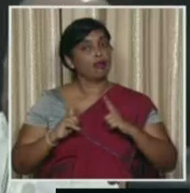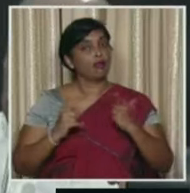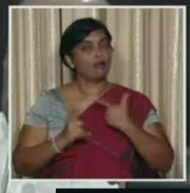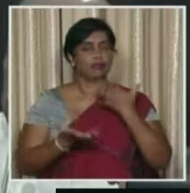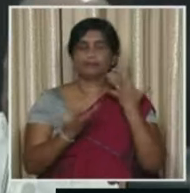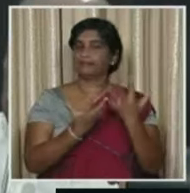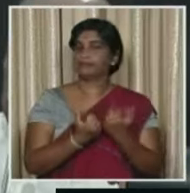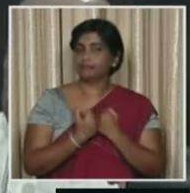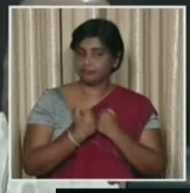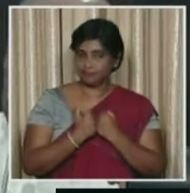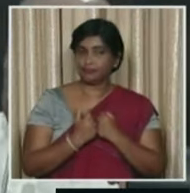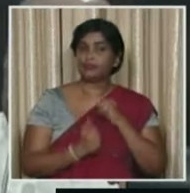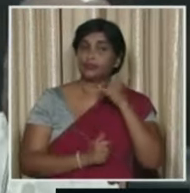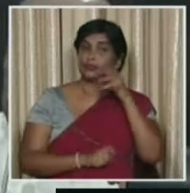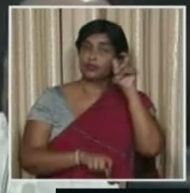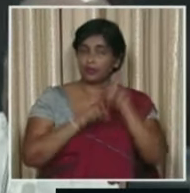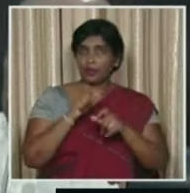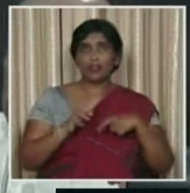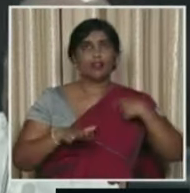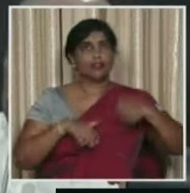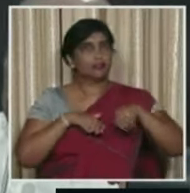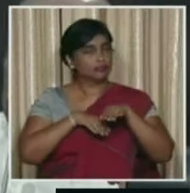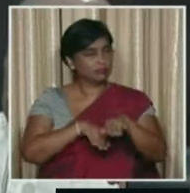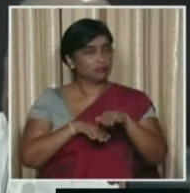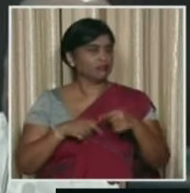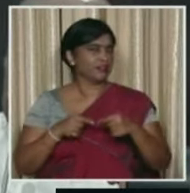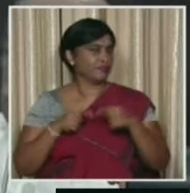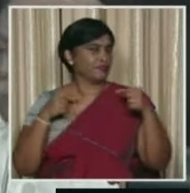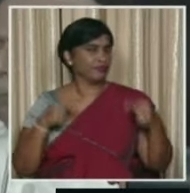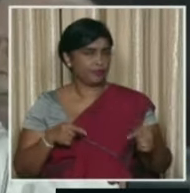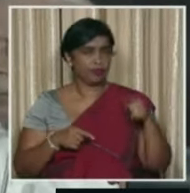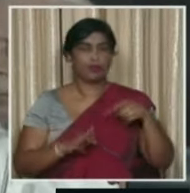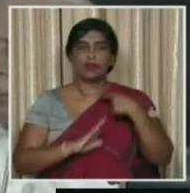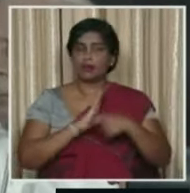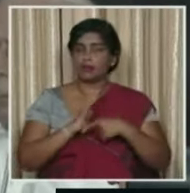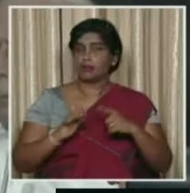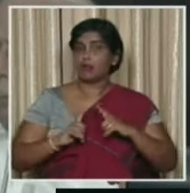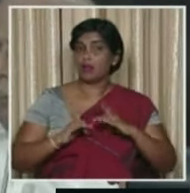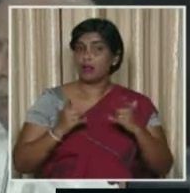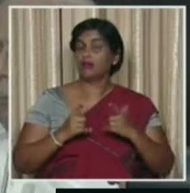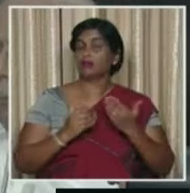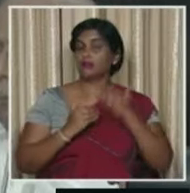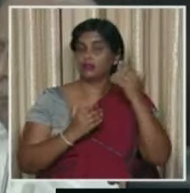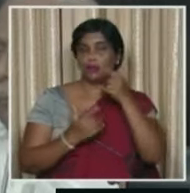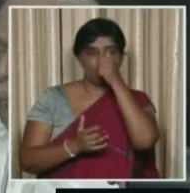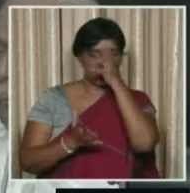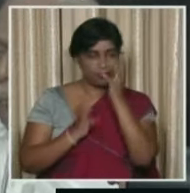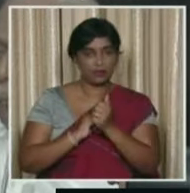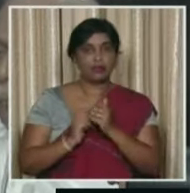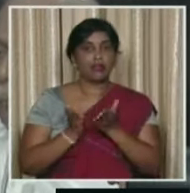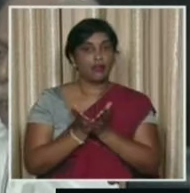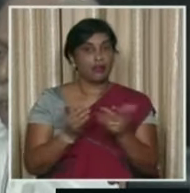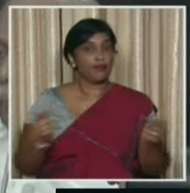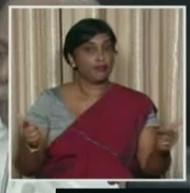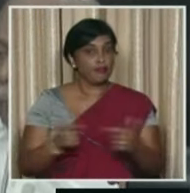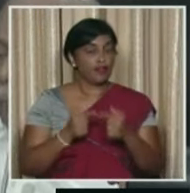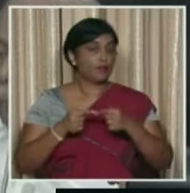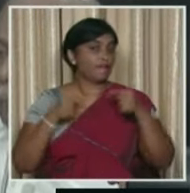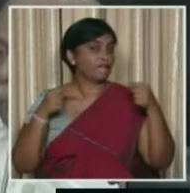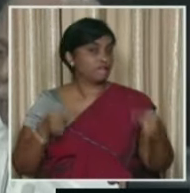කළා. තවත් සමහරු ඇඟලුම් කර්මාන්තයට විරුද්ධ වී රටේ අනාගතය හොරකම් කළා. වරාය දියුණු කරනට විරුද්ධ